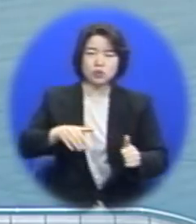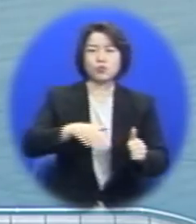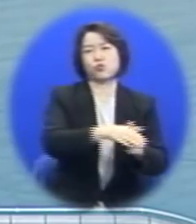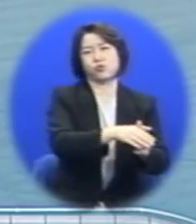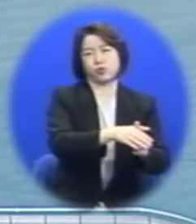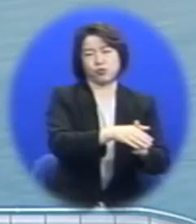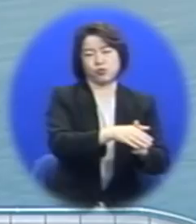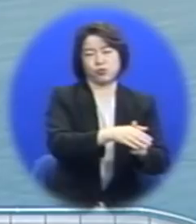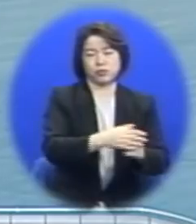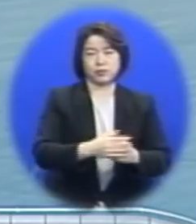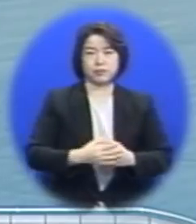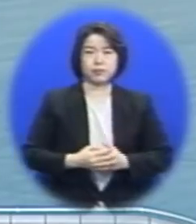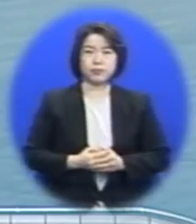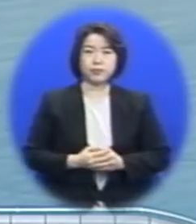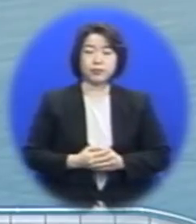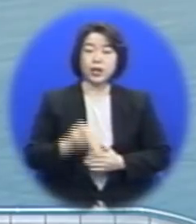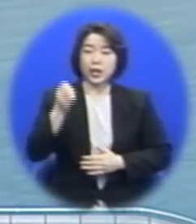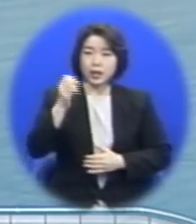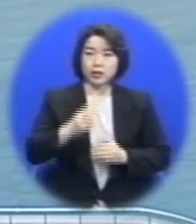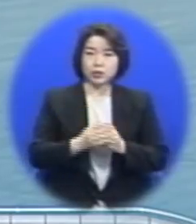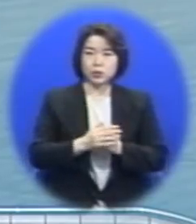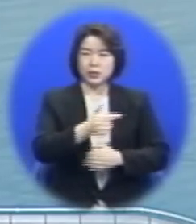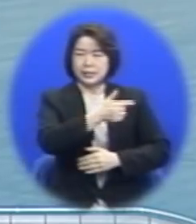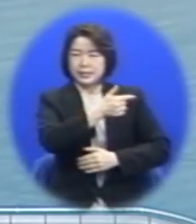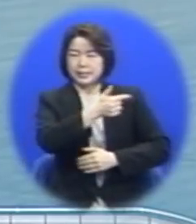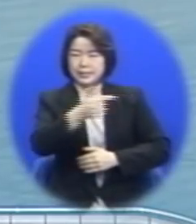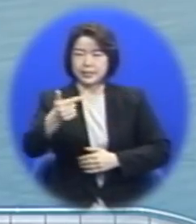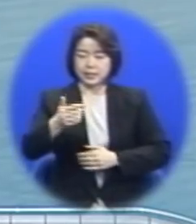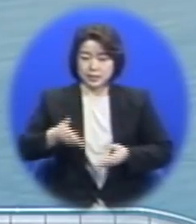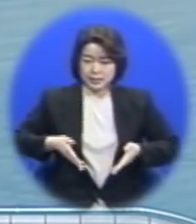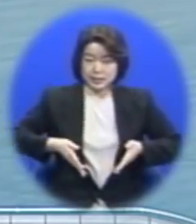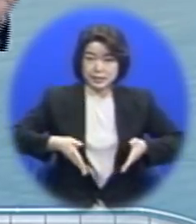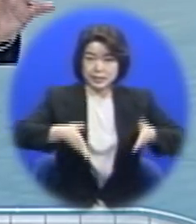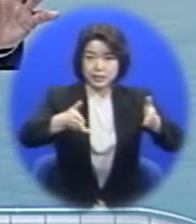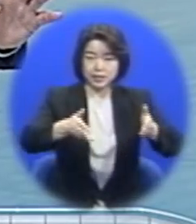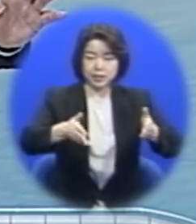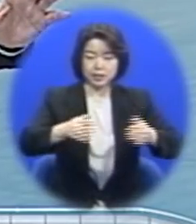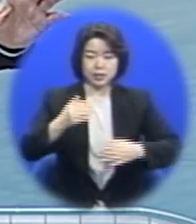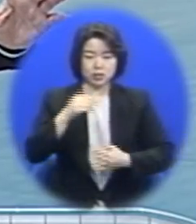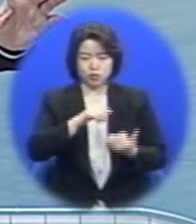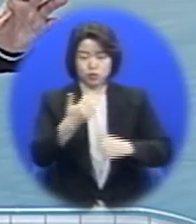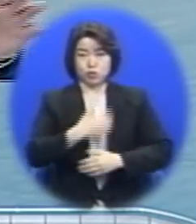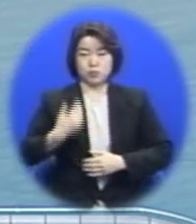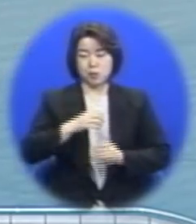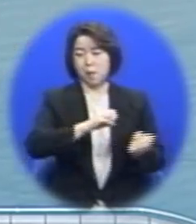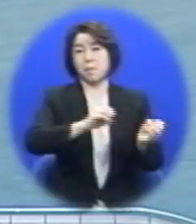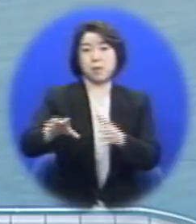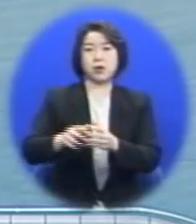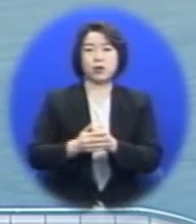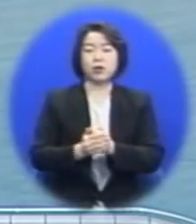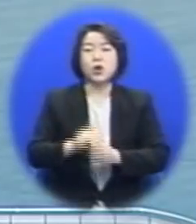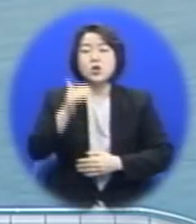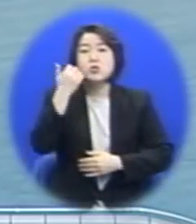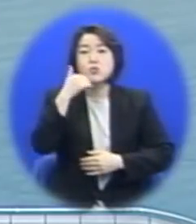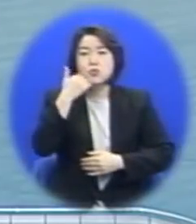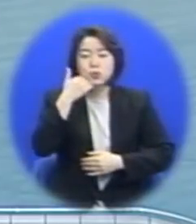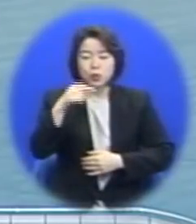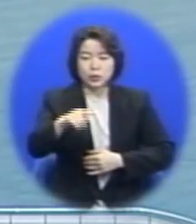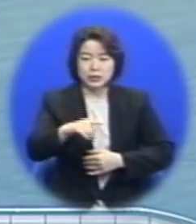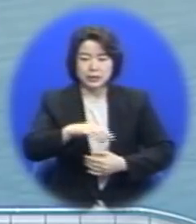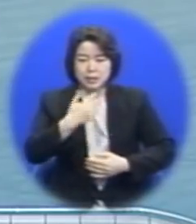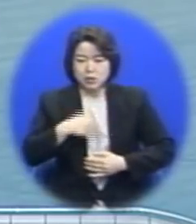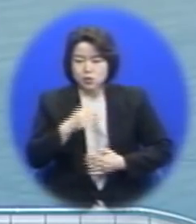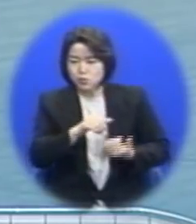죽입니다. 그리고 큰 길거리에 그 시체를 내버립니다. 누구도 그 시체를